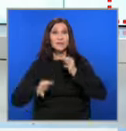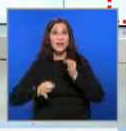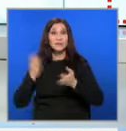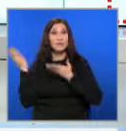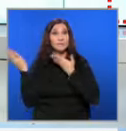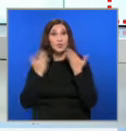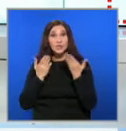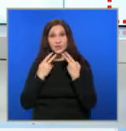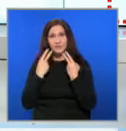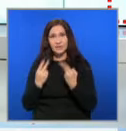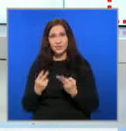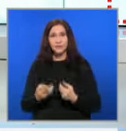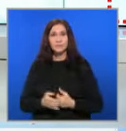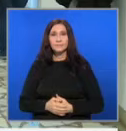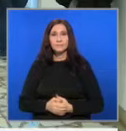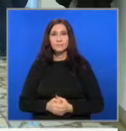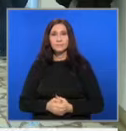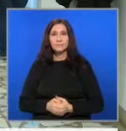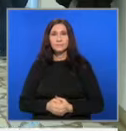в училищата? Вижте.